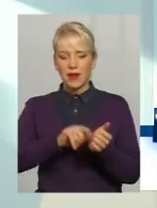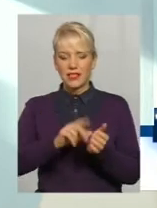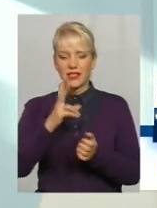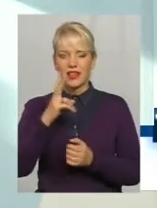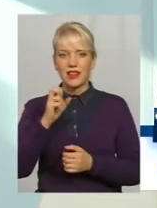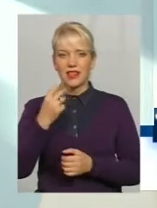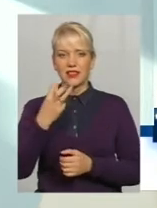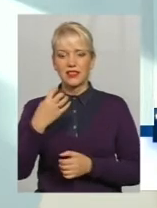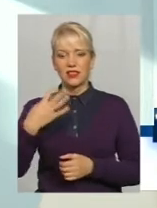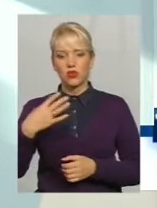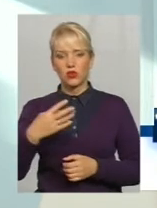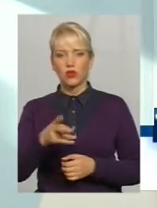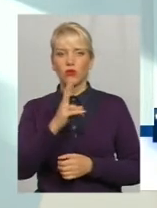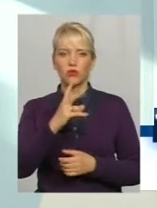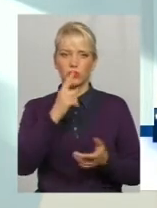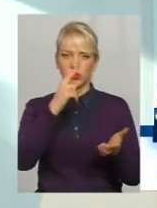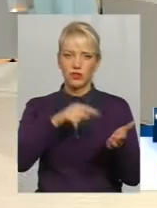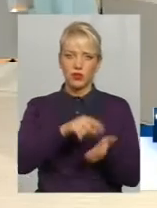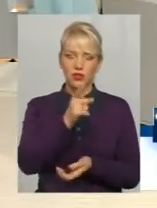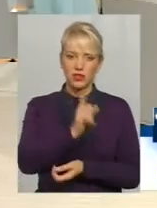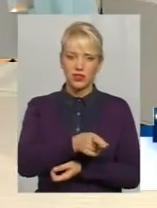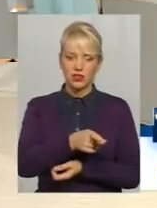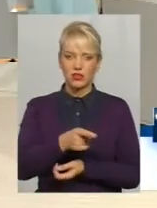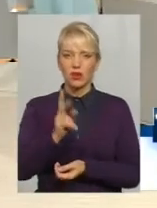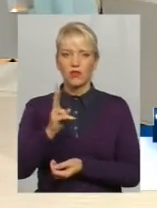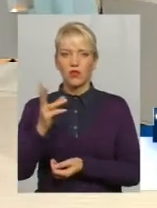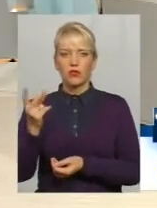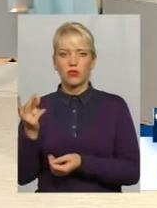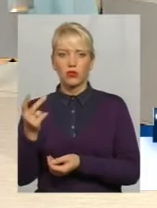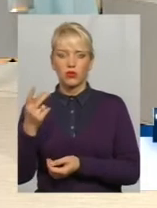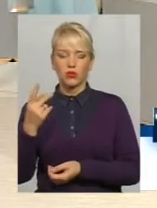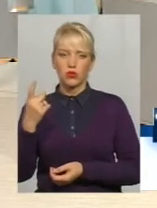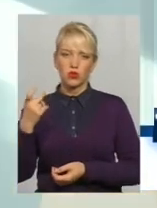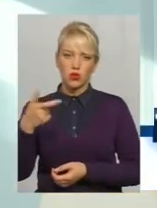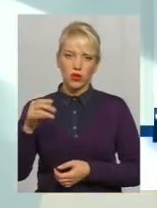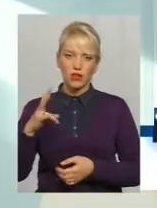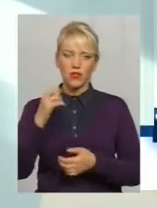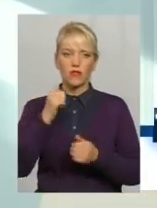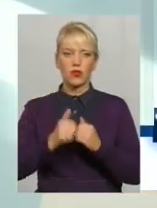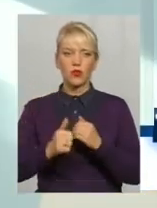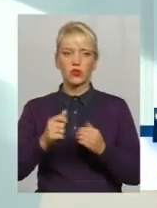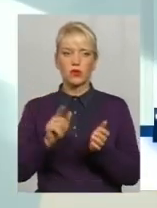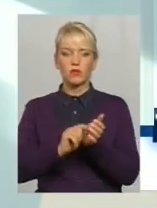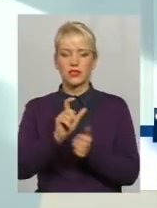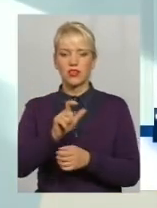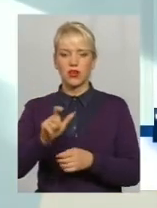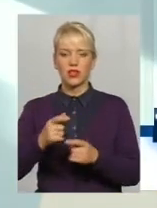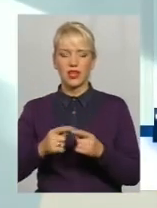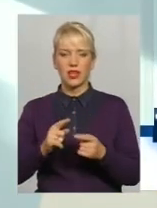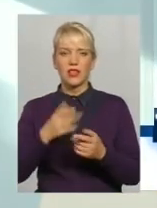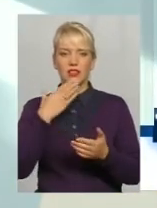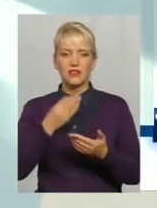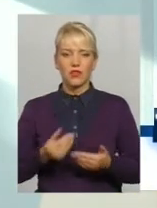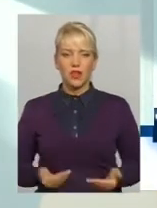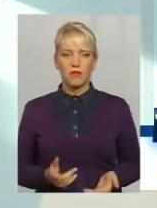це 1000. В іншого зовсім нічого, в третього це 100 гривень. Тобто у кожного пенсіонера своя біографія. Більше заробляв,